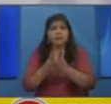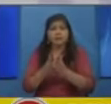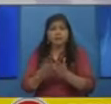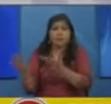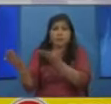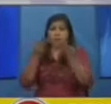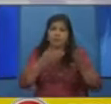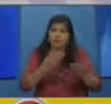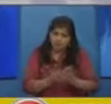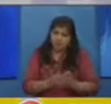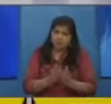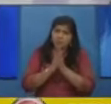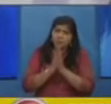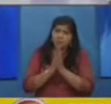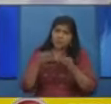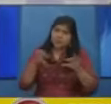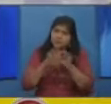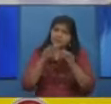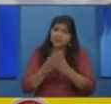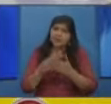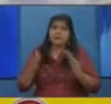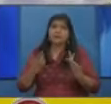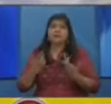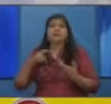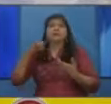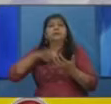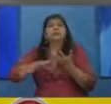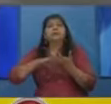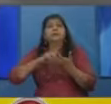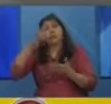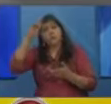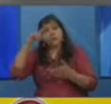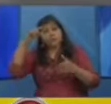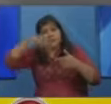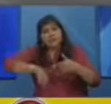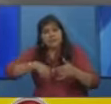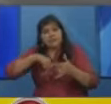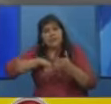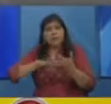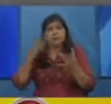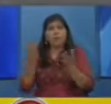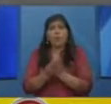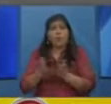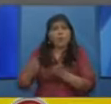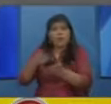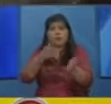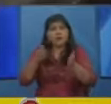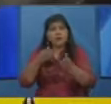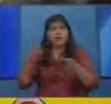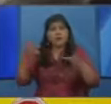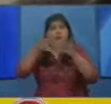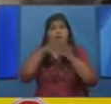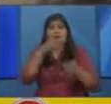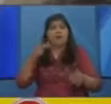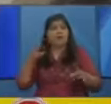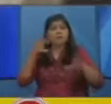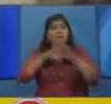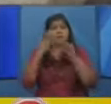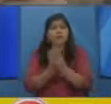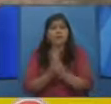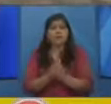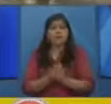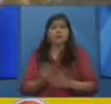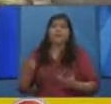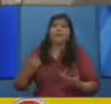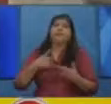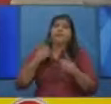है। इसमें सुदूर उत्तर में स्थित सिंधु नदी से लेकर दक्षिण भारत की जीवनदायिनी कावेरी नदी तक शामिल है।